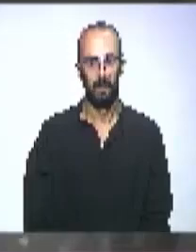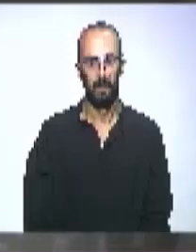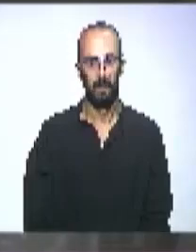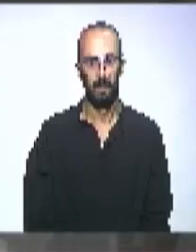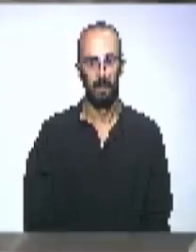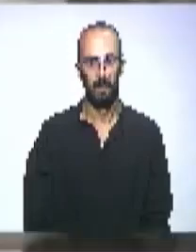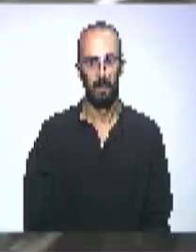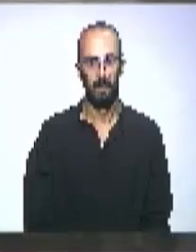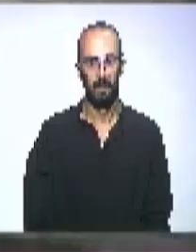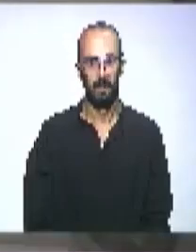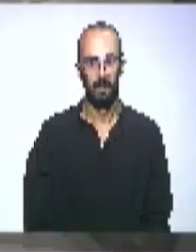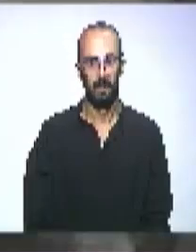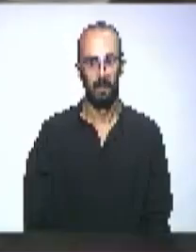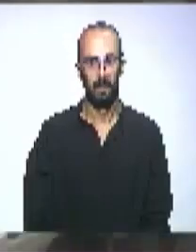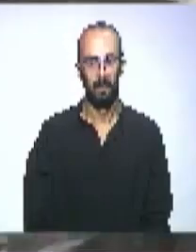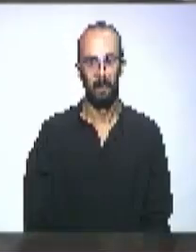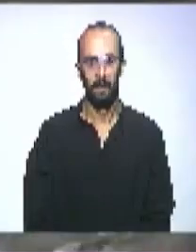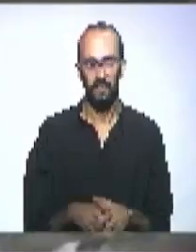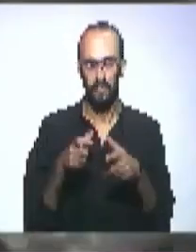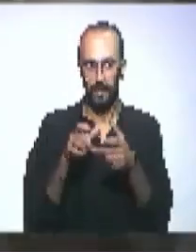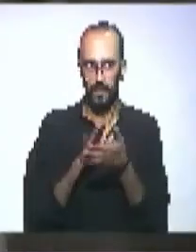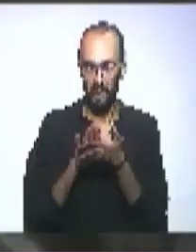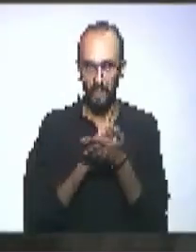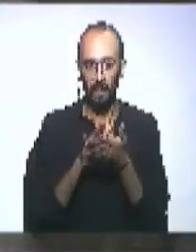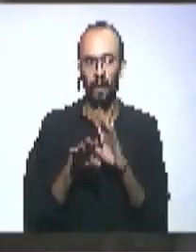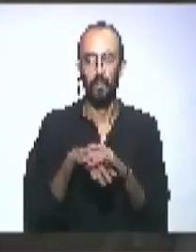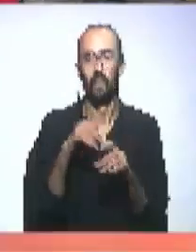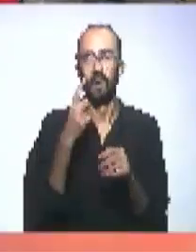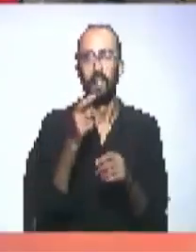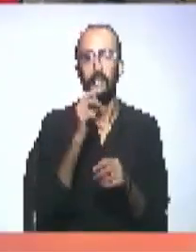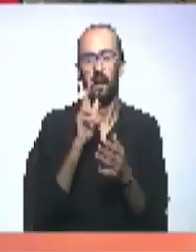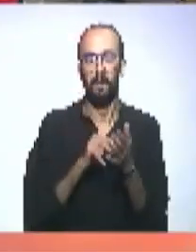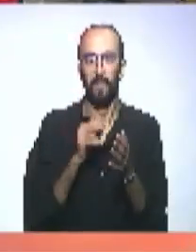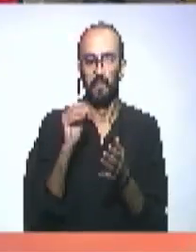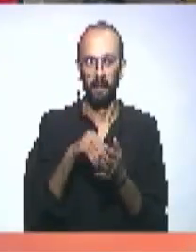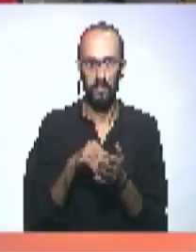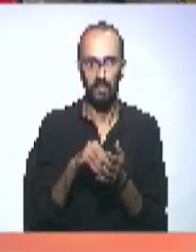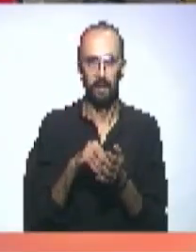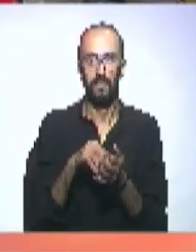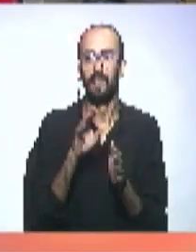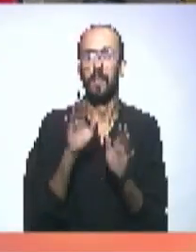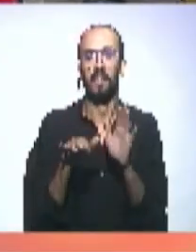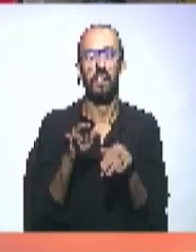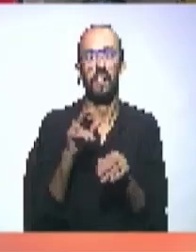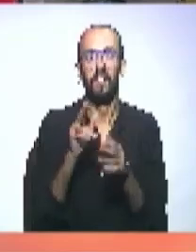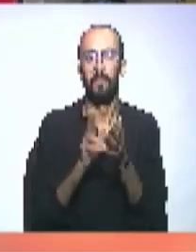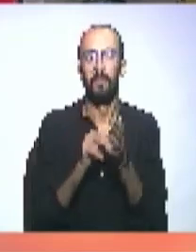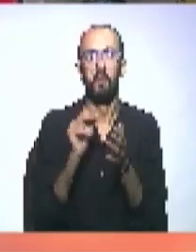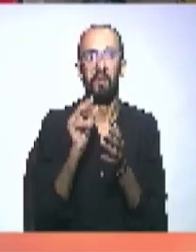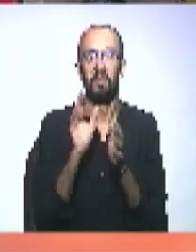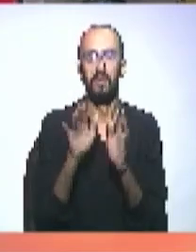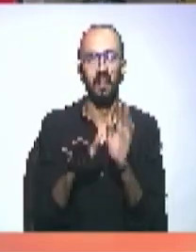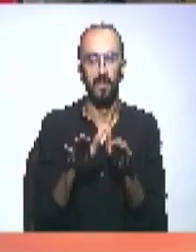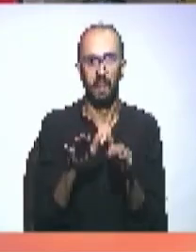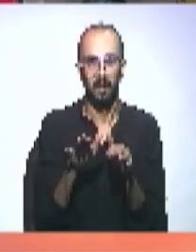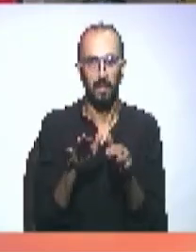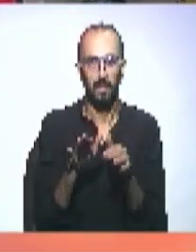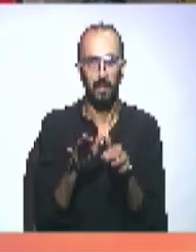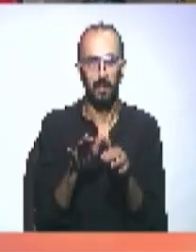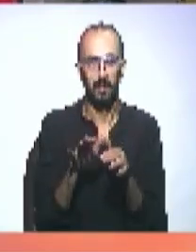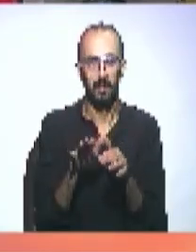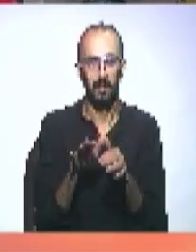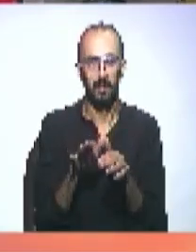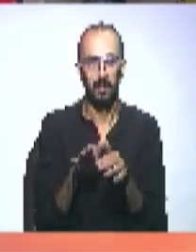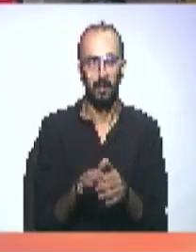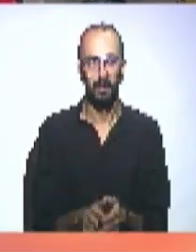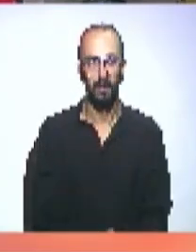عملنا البرجر ساده ونشوف هيعمله بالجبنه. ما احنا كده كده هنعمله بالجبنه والبيض دلوقتي، بس انت